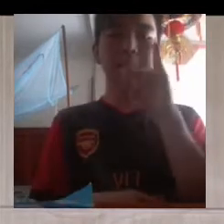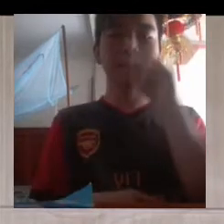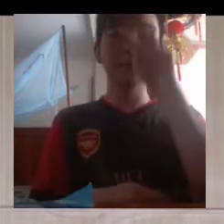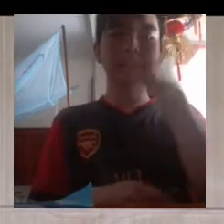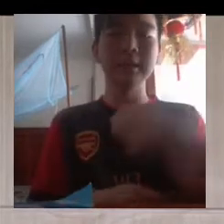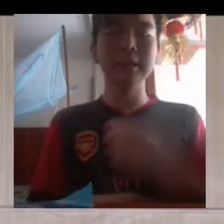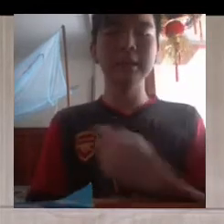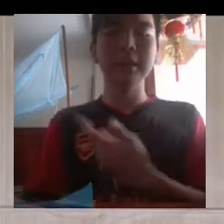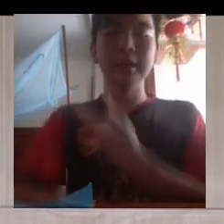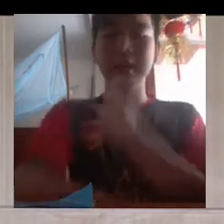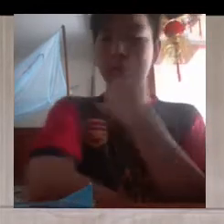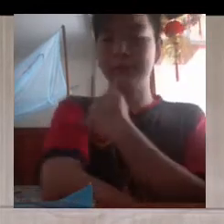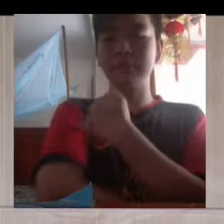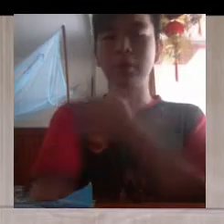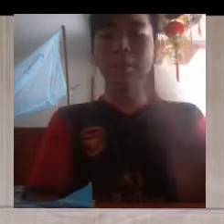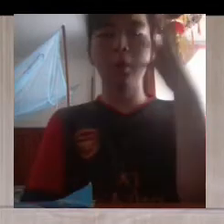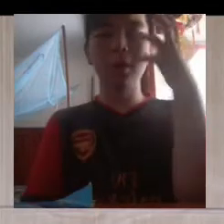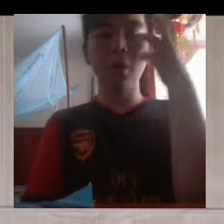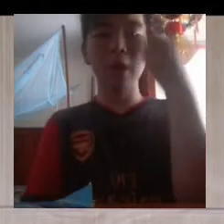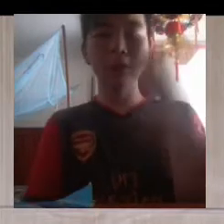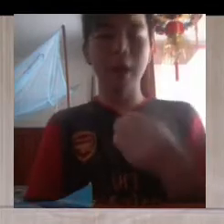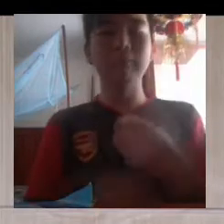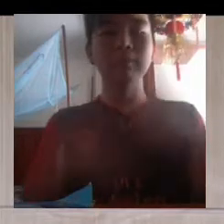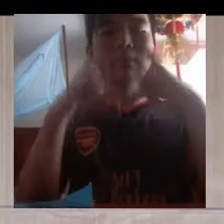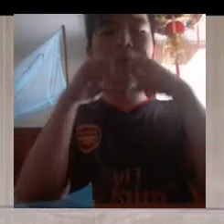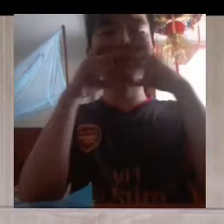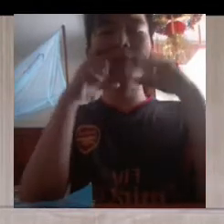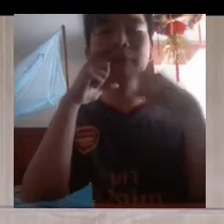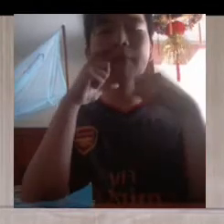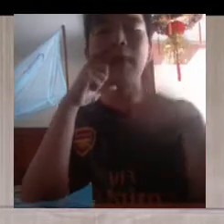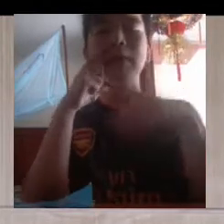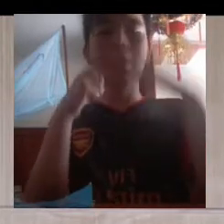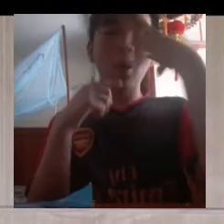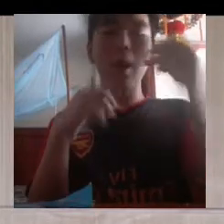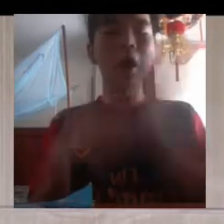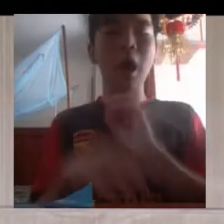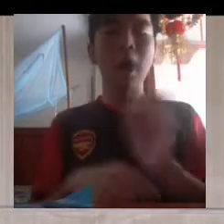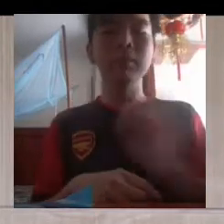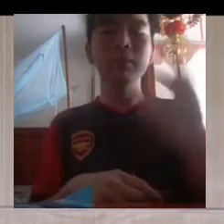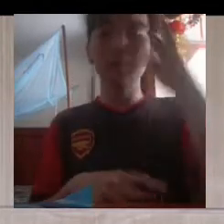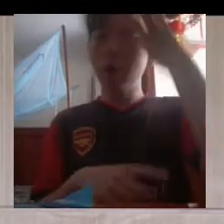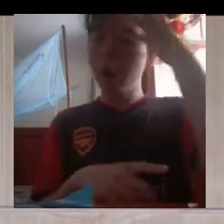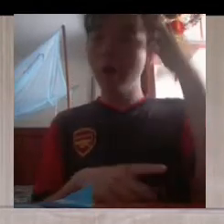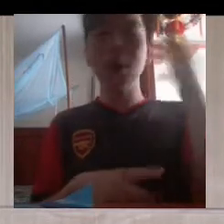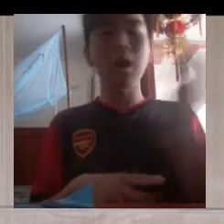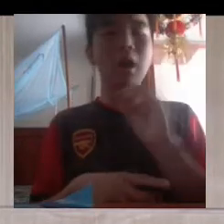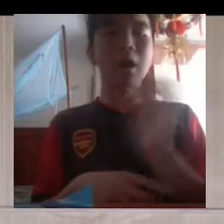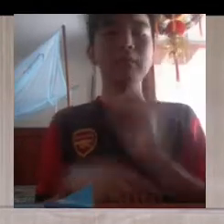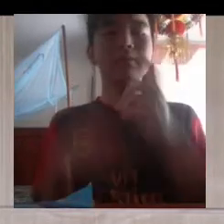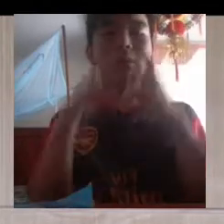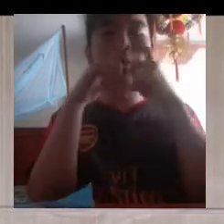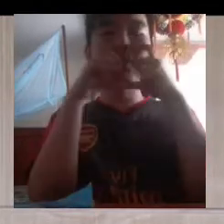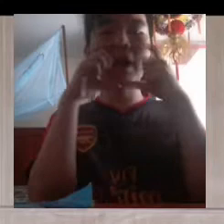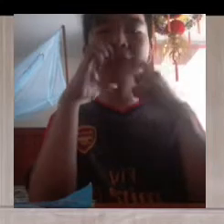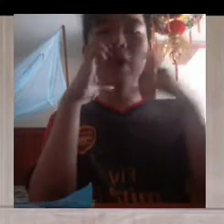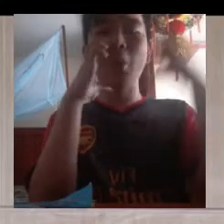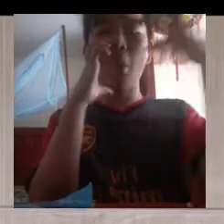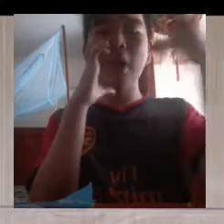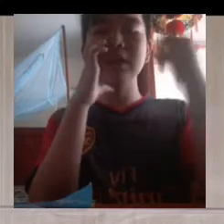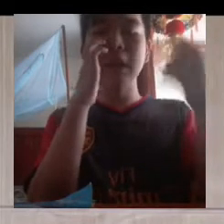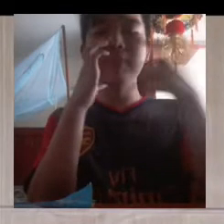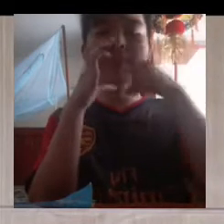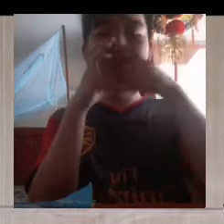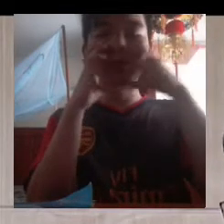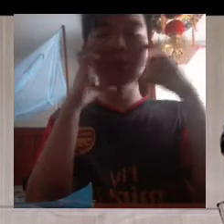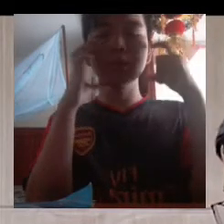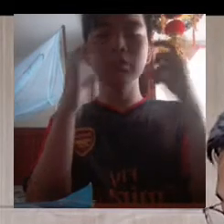hiểu, chúng ta hoàn toàn thông cảm trước một cái cuộc chiến mà đã kéo dài hơn 2 tháng